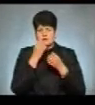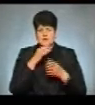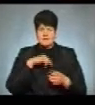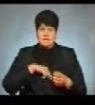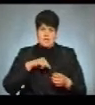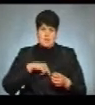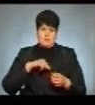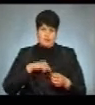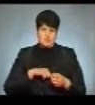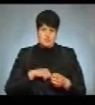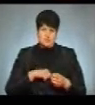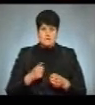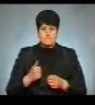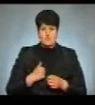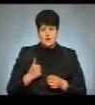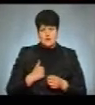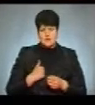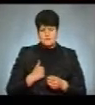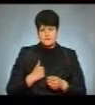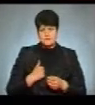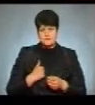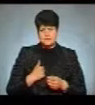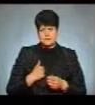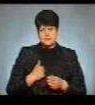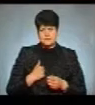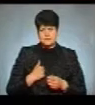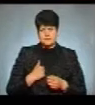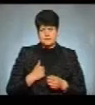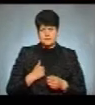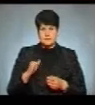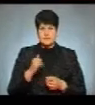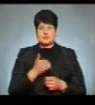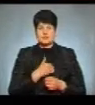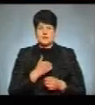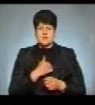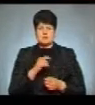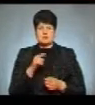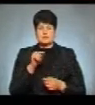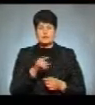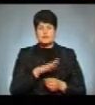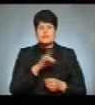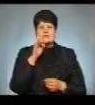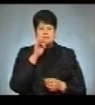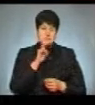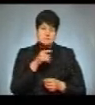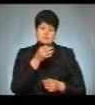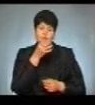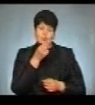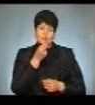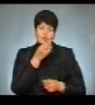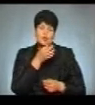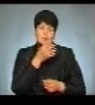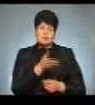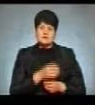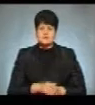емоції воїнам. І ми бажаємо, щоб вони були смачні і їм все сподобалося.